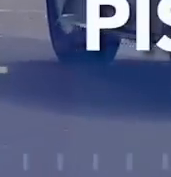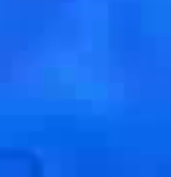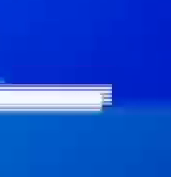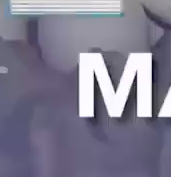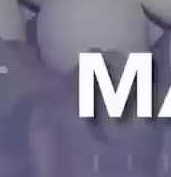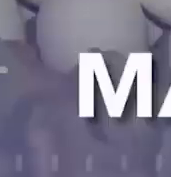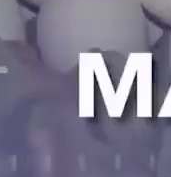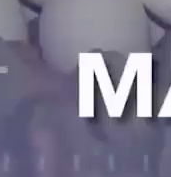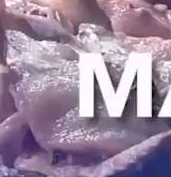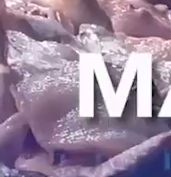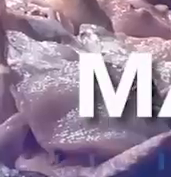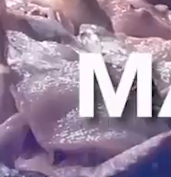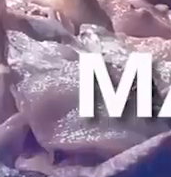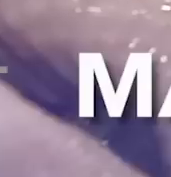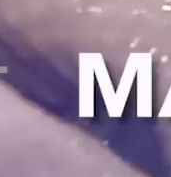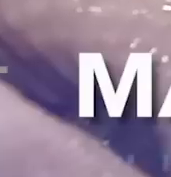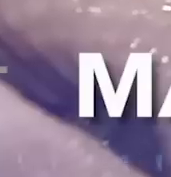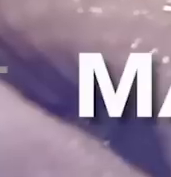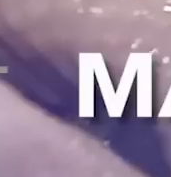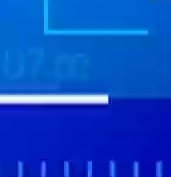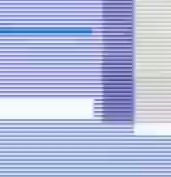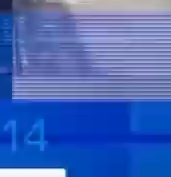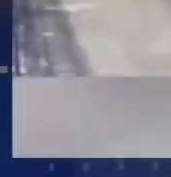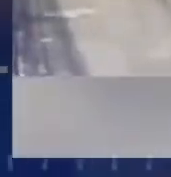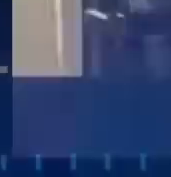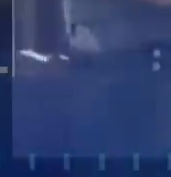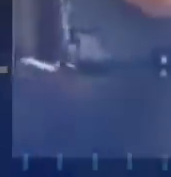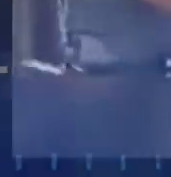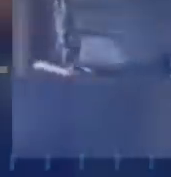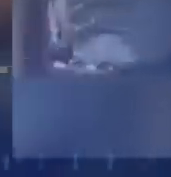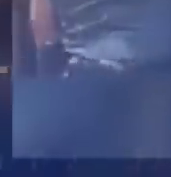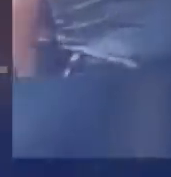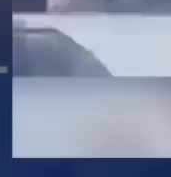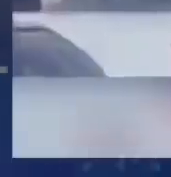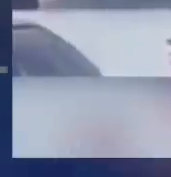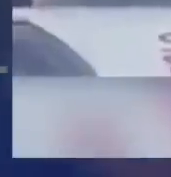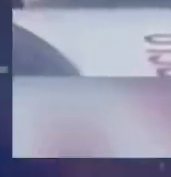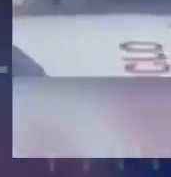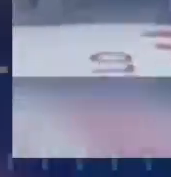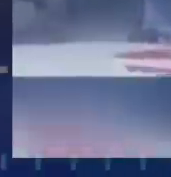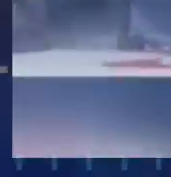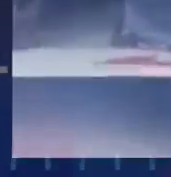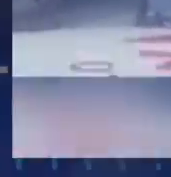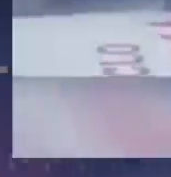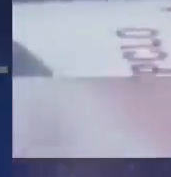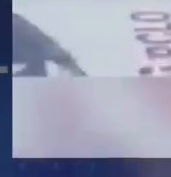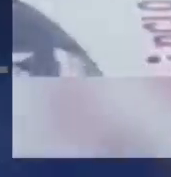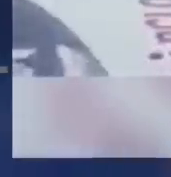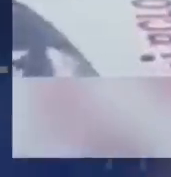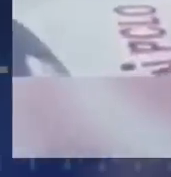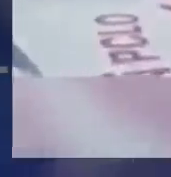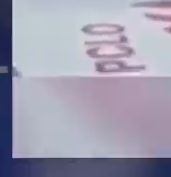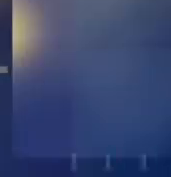LTFRB. Itlog at karne ng manok, nagmahal na rin. Security guard na suspect sa pagpatay sa reliever branch manager na isang